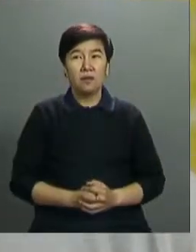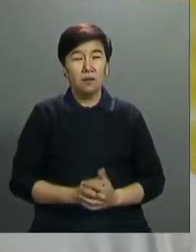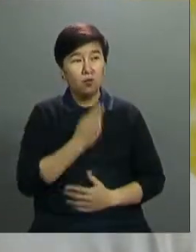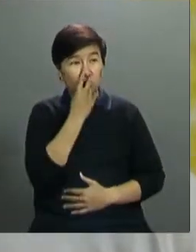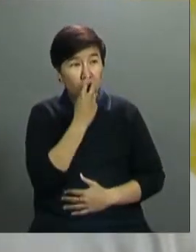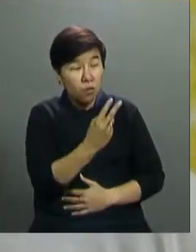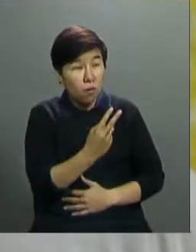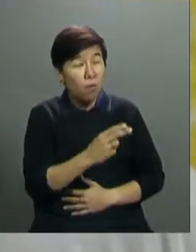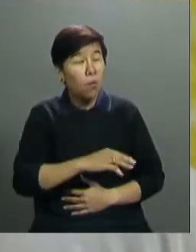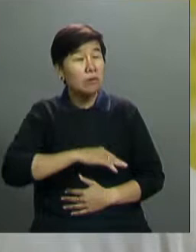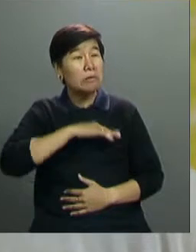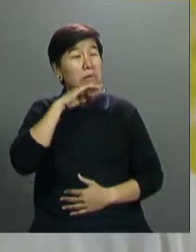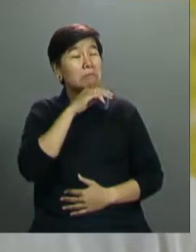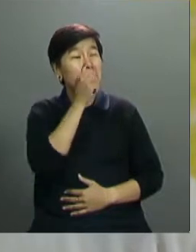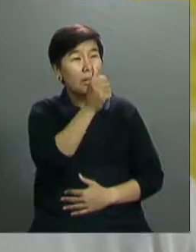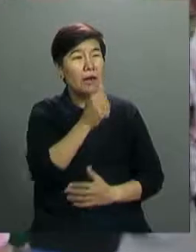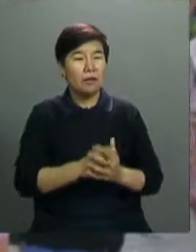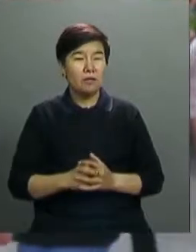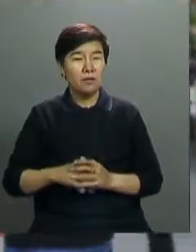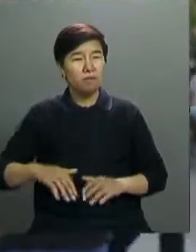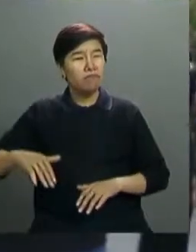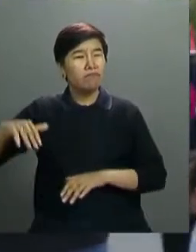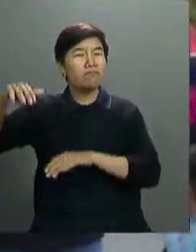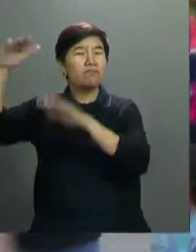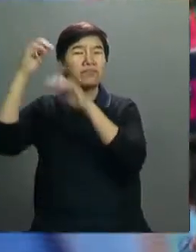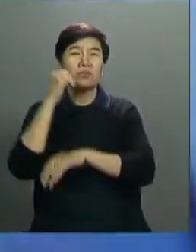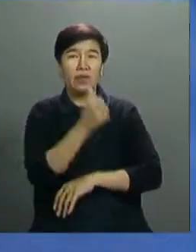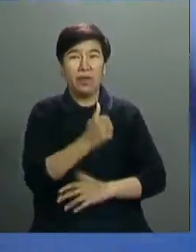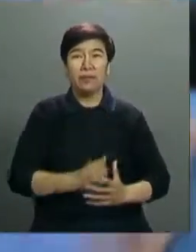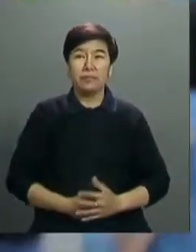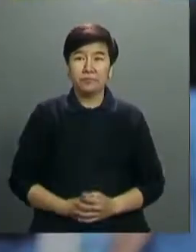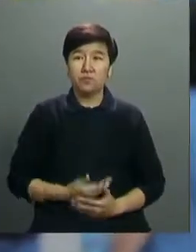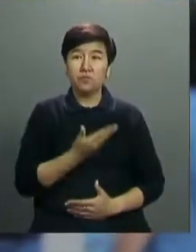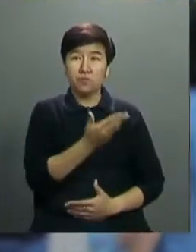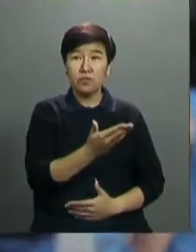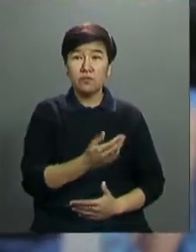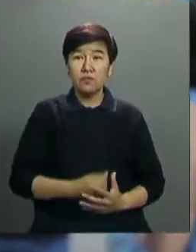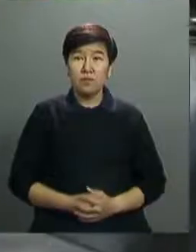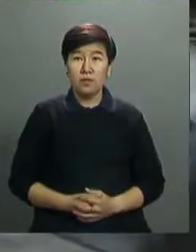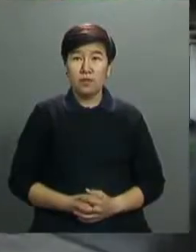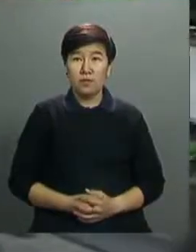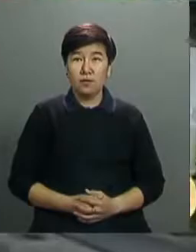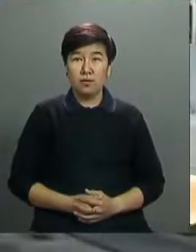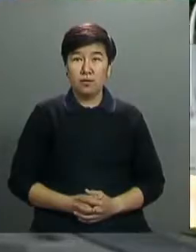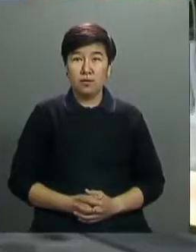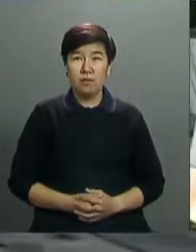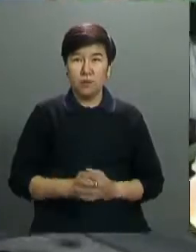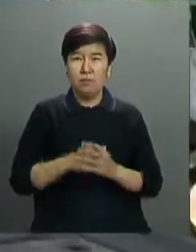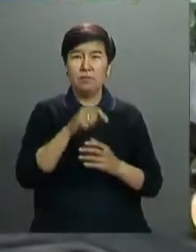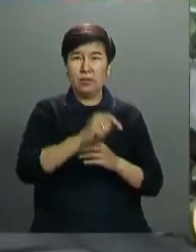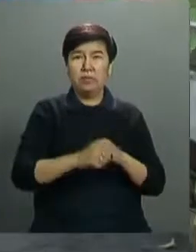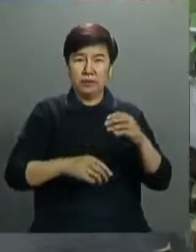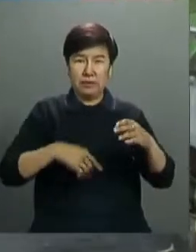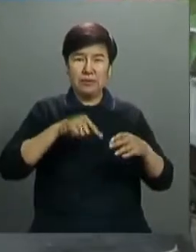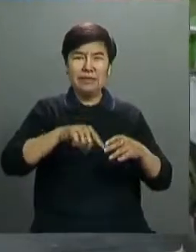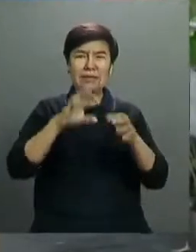กับคนรุ่นต่อไป พื้นที่สามแพร่งทั้งแพร่งนราแพร่งภูทรและแพร่งสรรพศาสตร์ที่ตั้งอยู่กลางเ